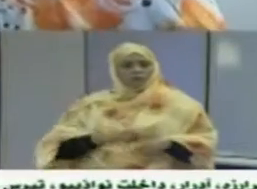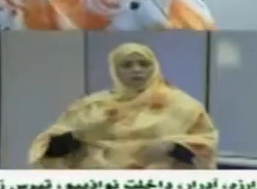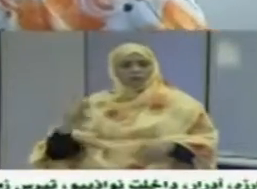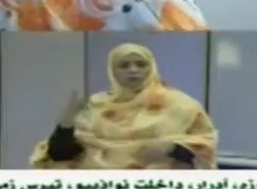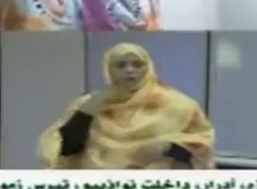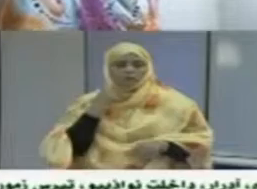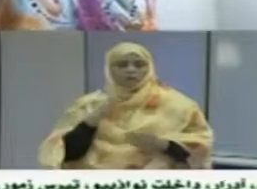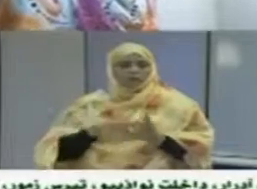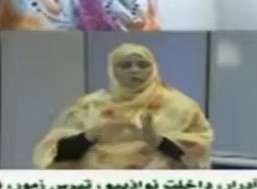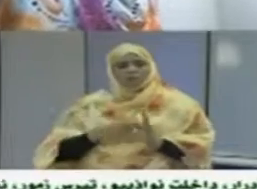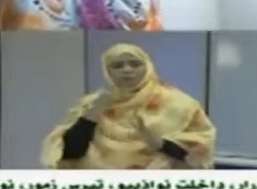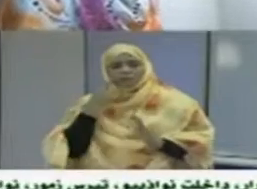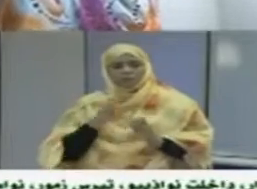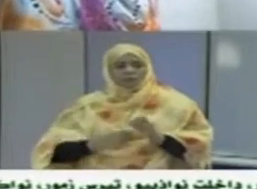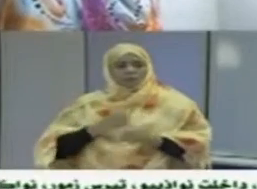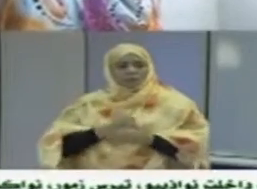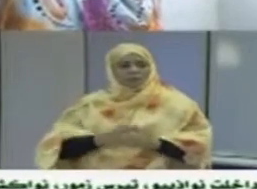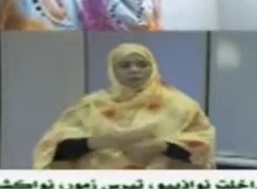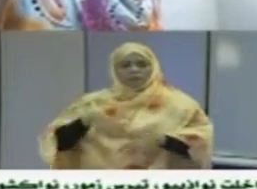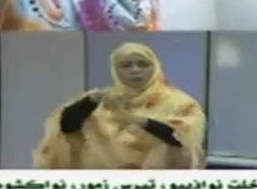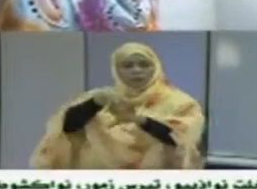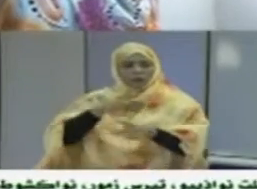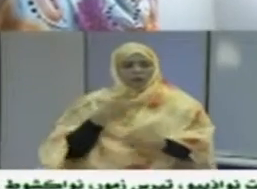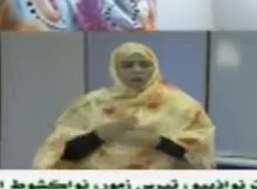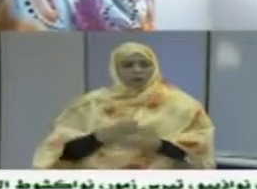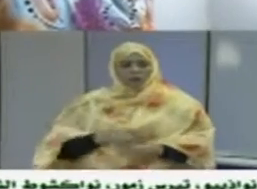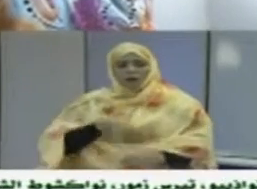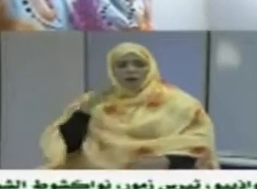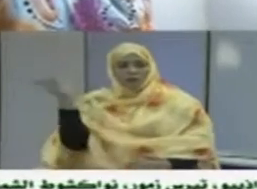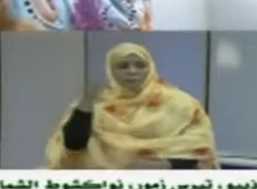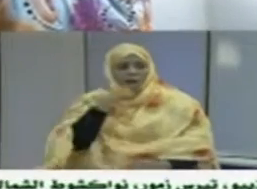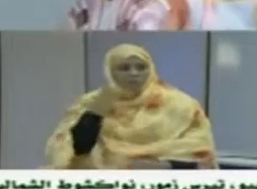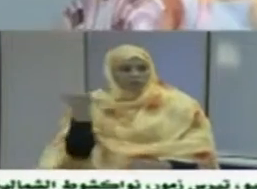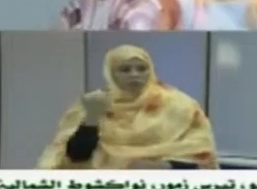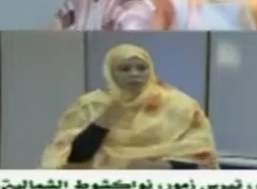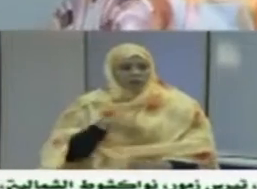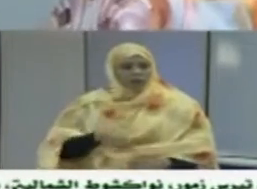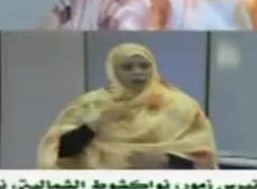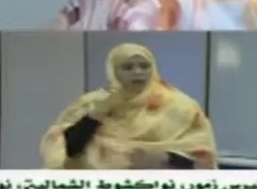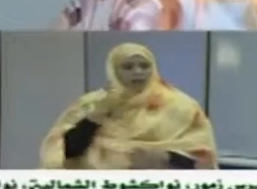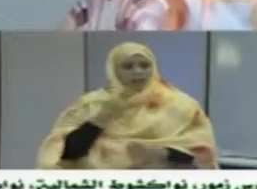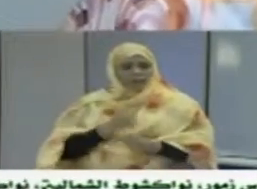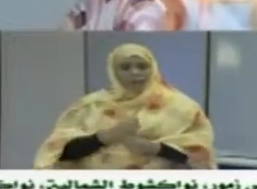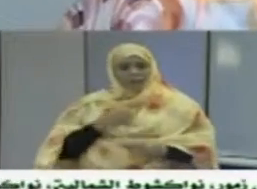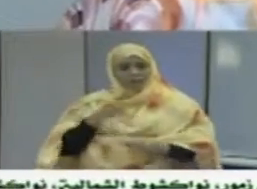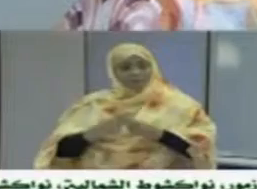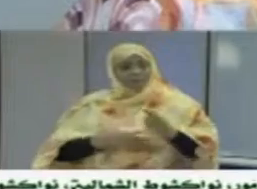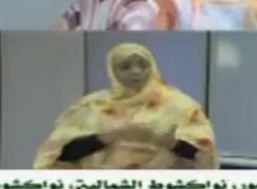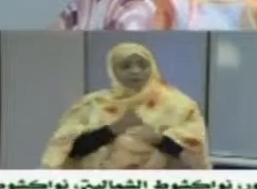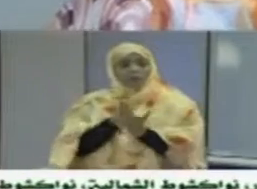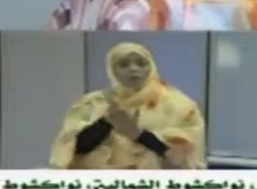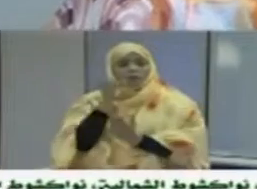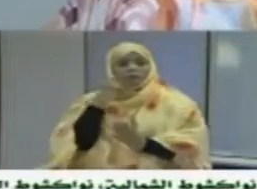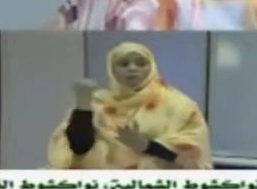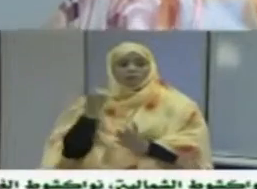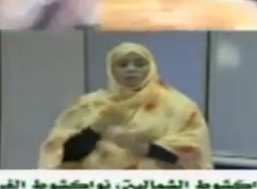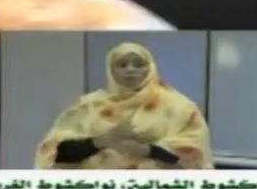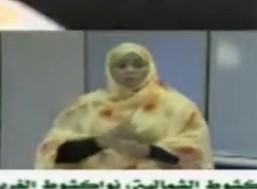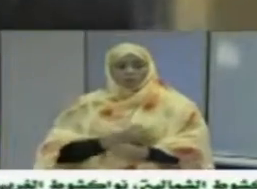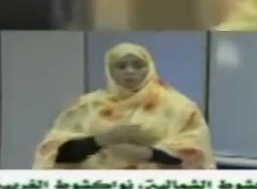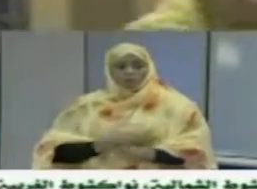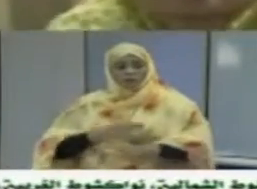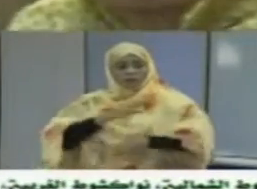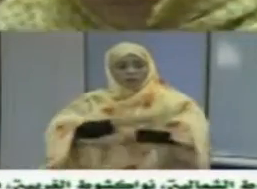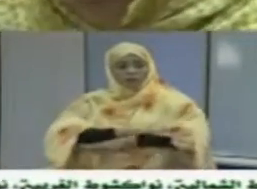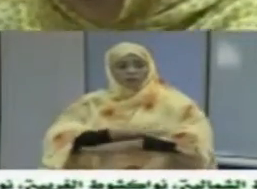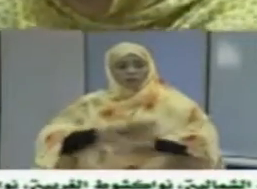وتساءلت عن حجم التجهيزات هناك، وطالبت الجميع بالتحلي بالمسلكيات التي تحفظ للمرفق الحيوي هيبته واحترامه